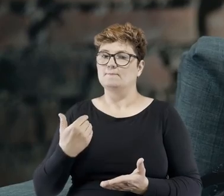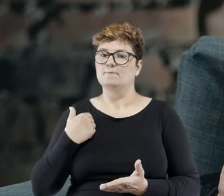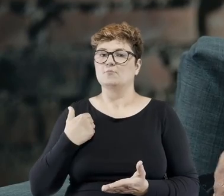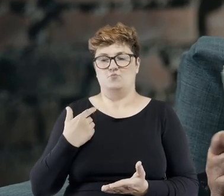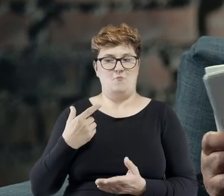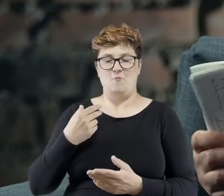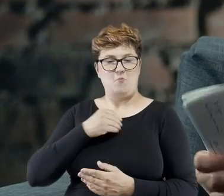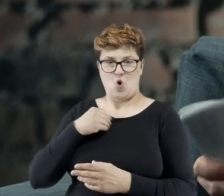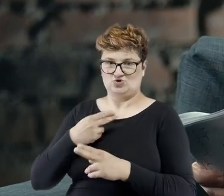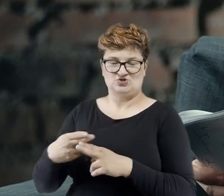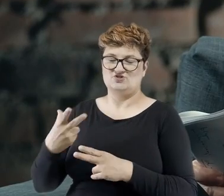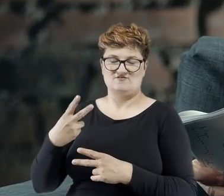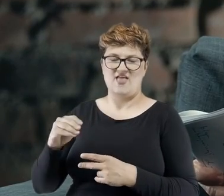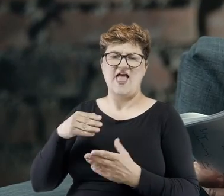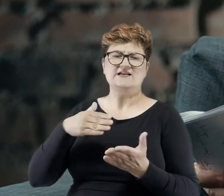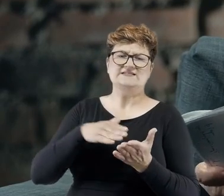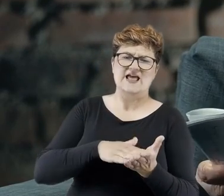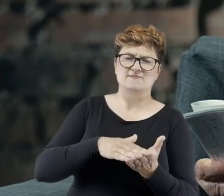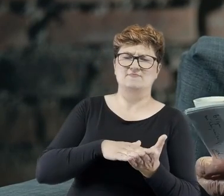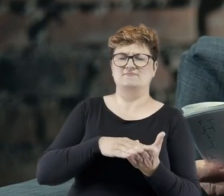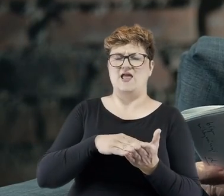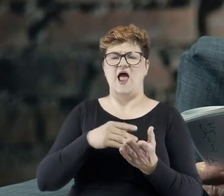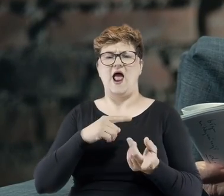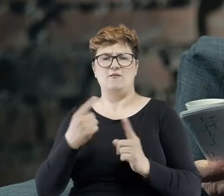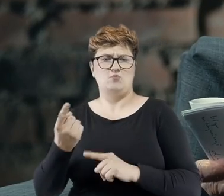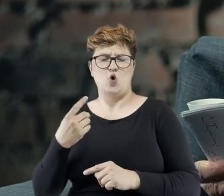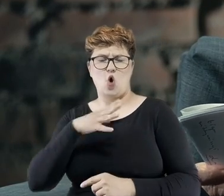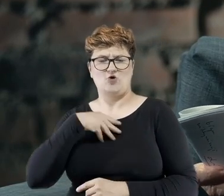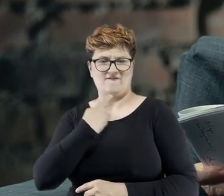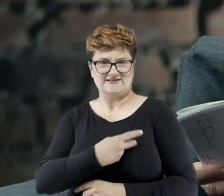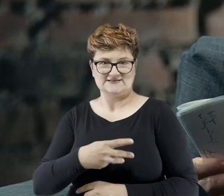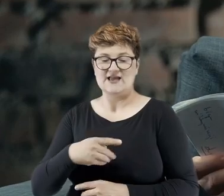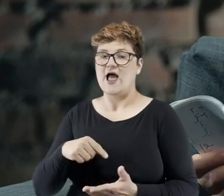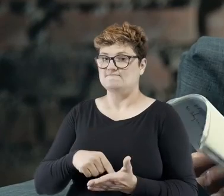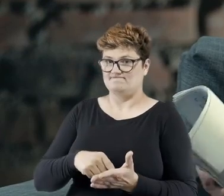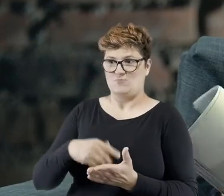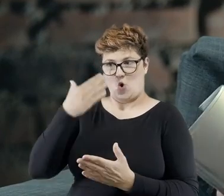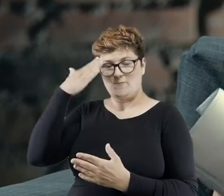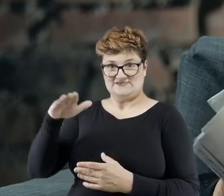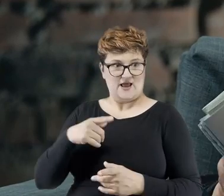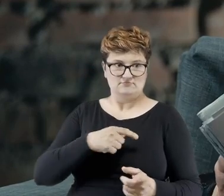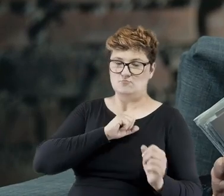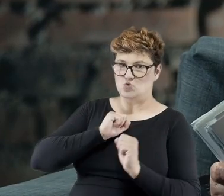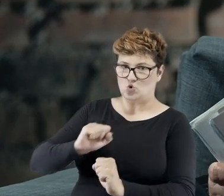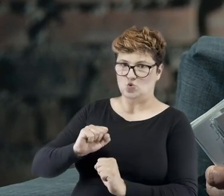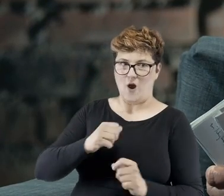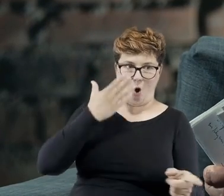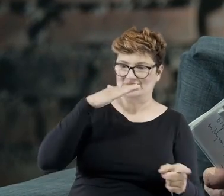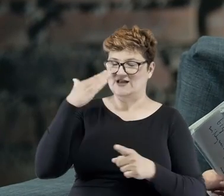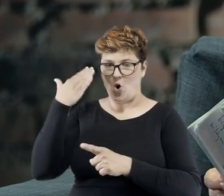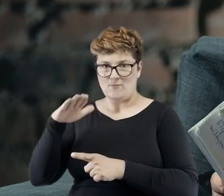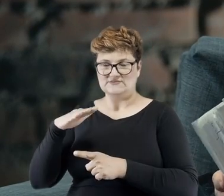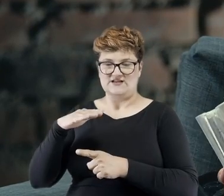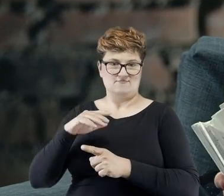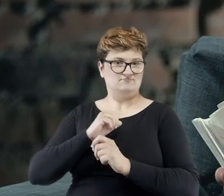jako nie Polka, ona była Serbką albo Chorwacką. Tak. Bo ta obca właśnie. Tak, nie? Właśnie tak, broniła obcej. I tutaj